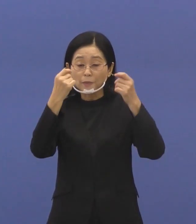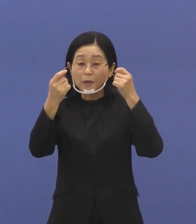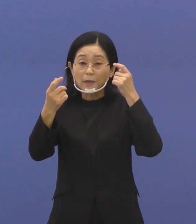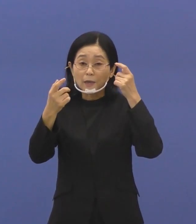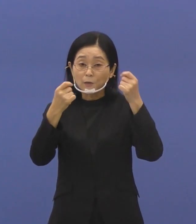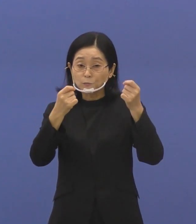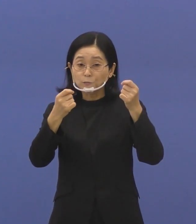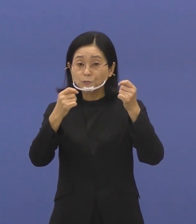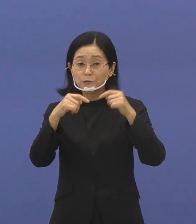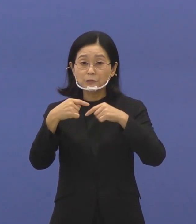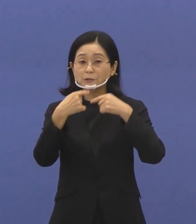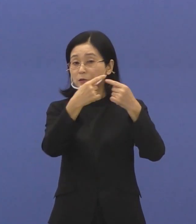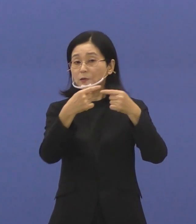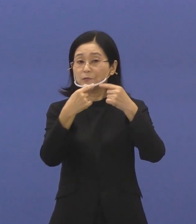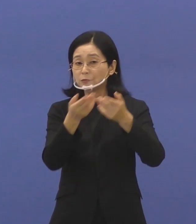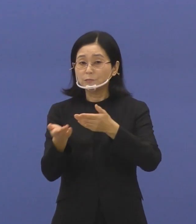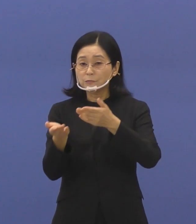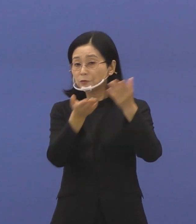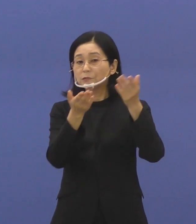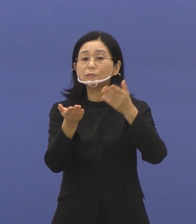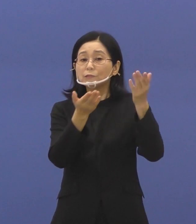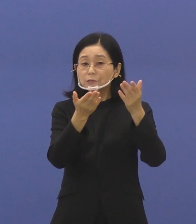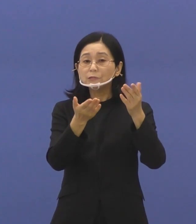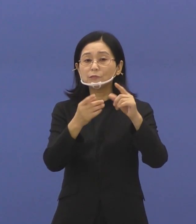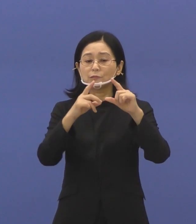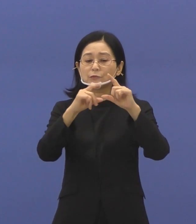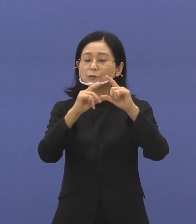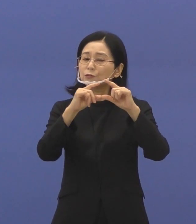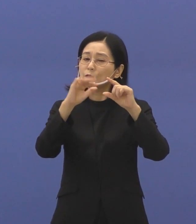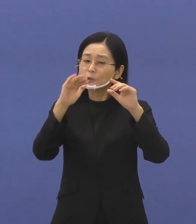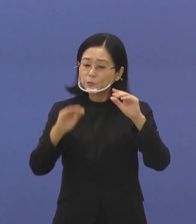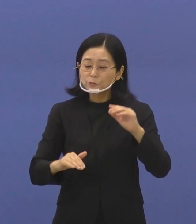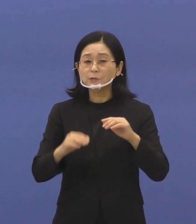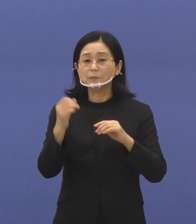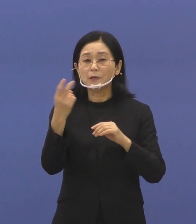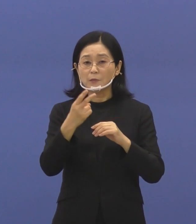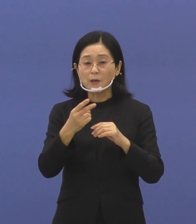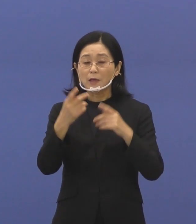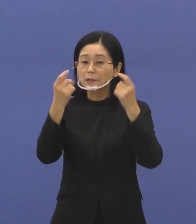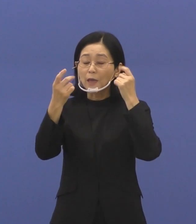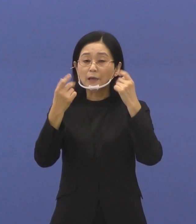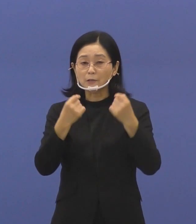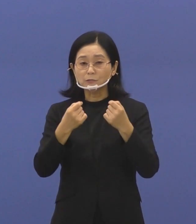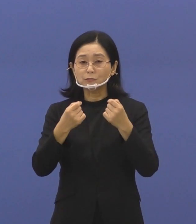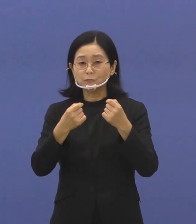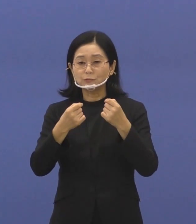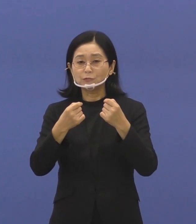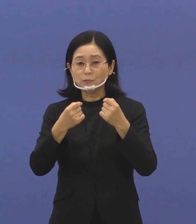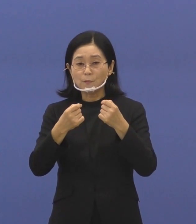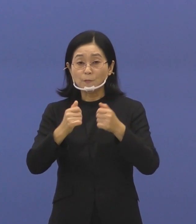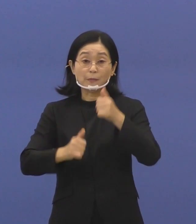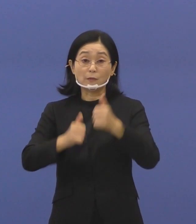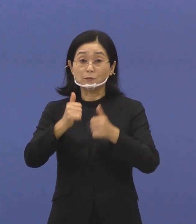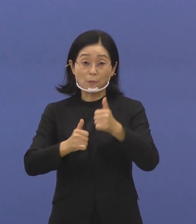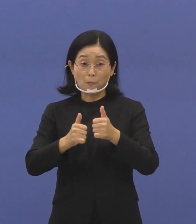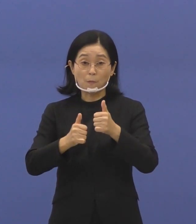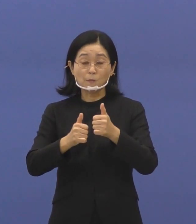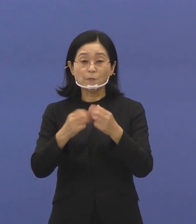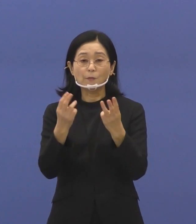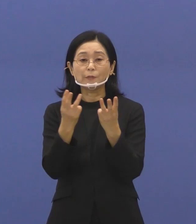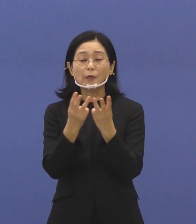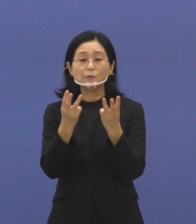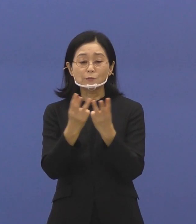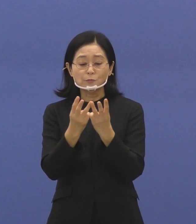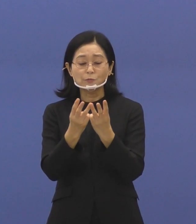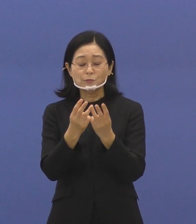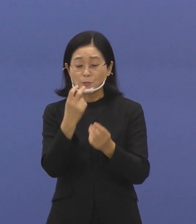の低さですとか、あとはあの大学共通テストの、 あの、平均がかなり低いことも